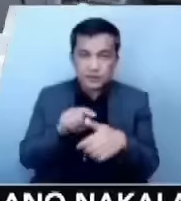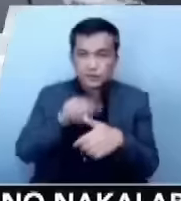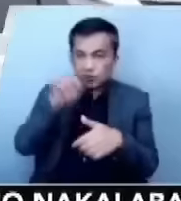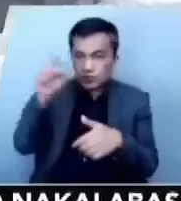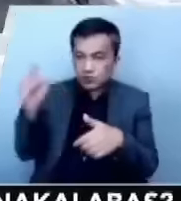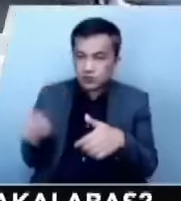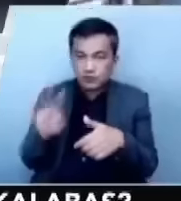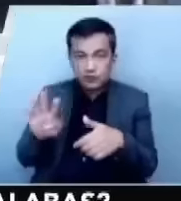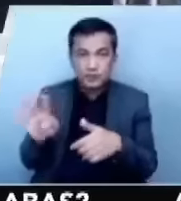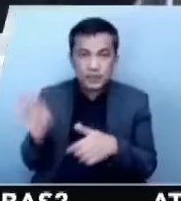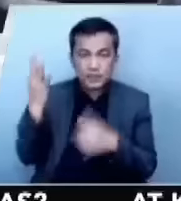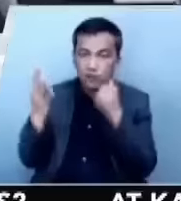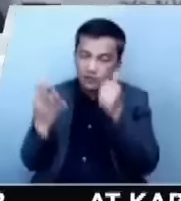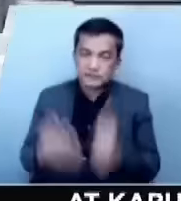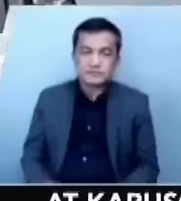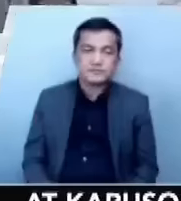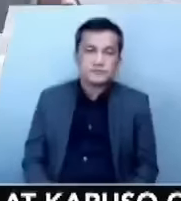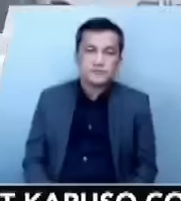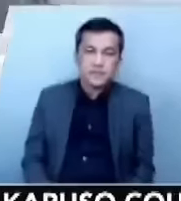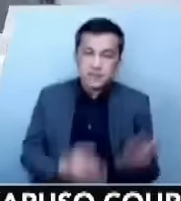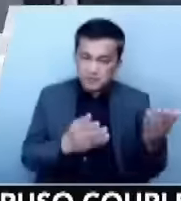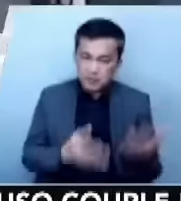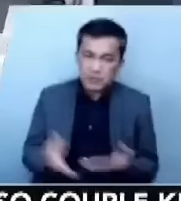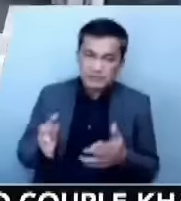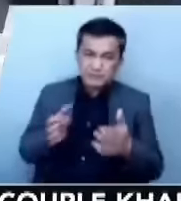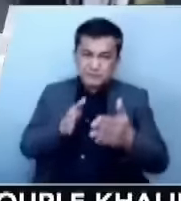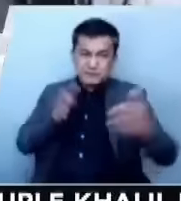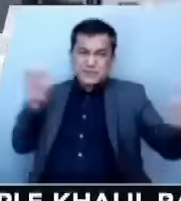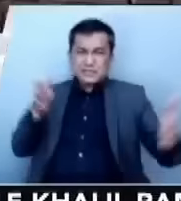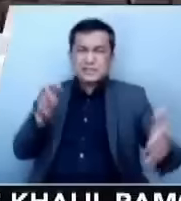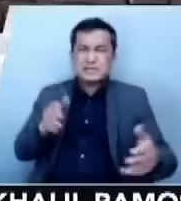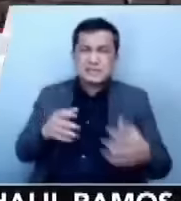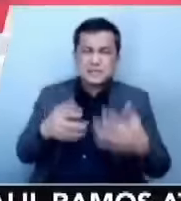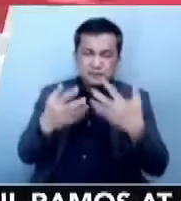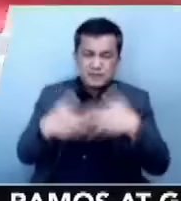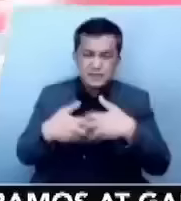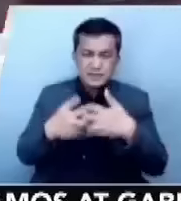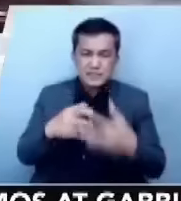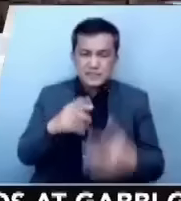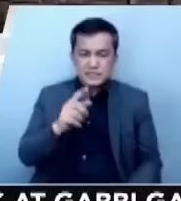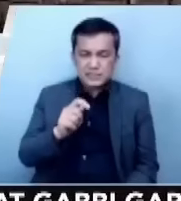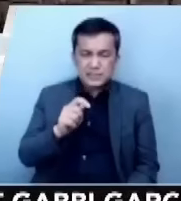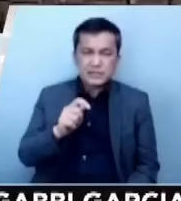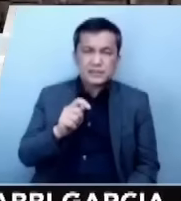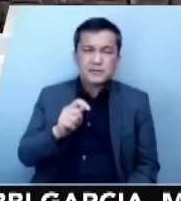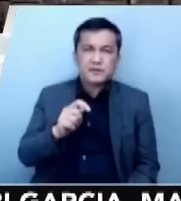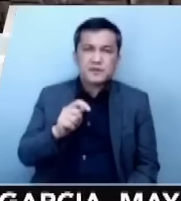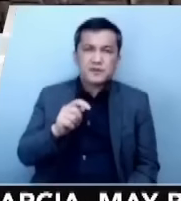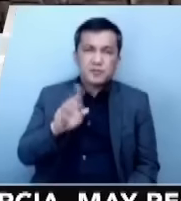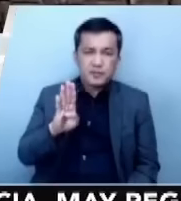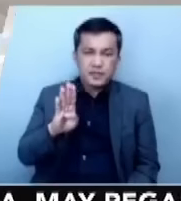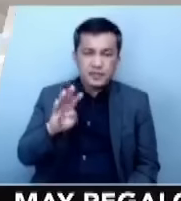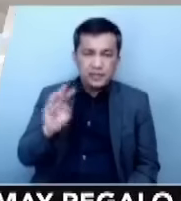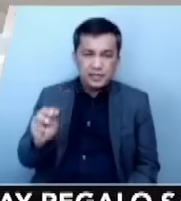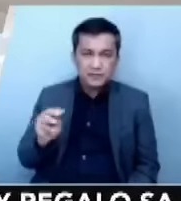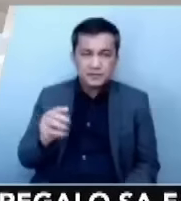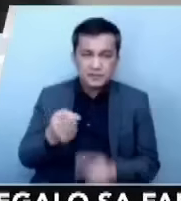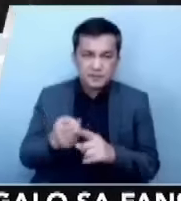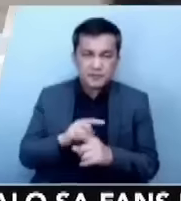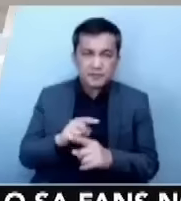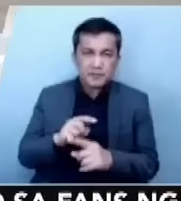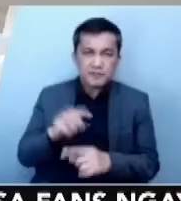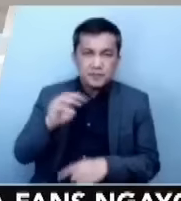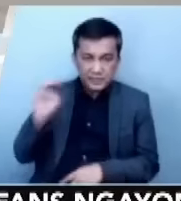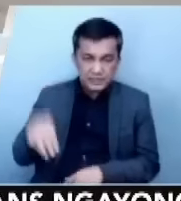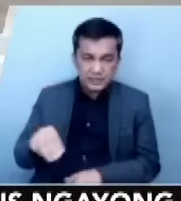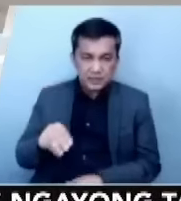bukas. Ibibiyahe daw kasi ang Dambuhalang Tunnel Boring Machine o TBM sa D. Julia Vargas Avenue mula sa Port Area sa Maynila. Panghukay ito